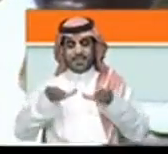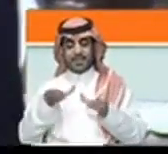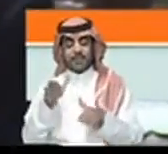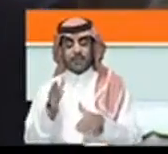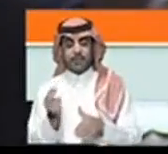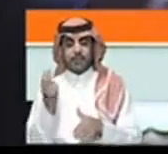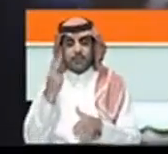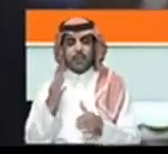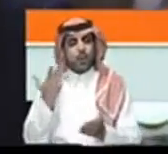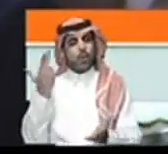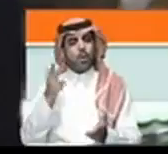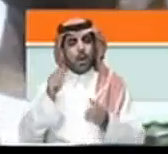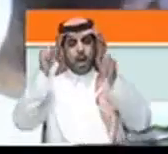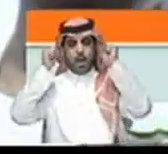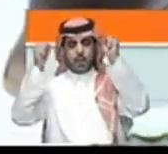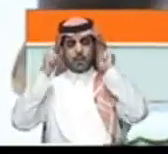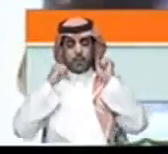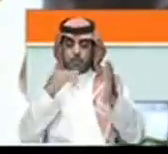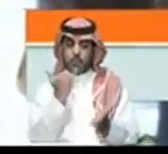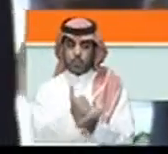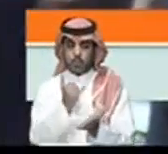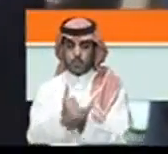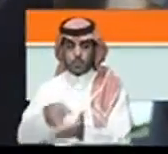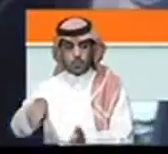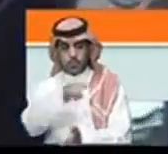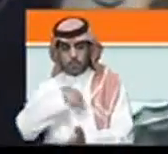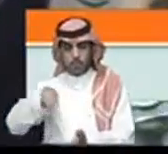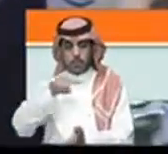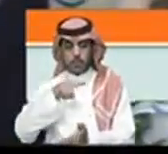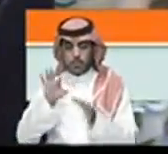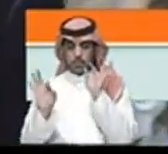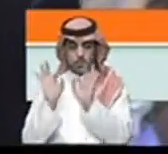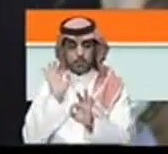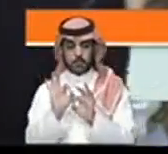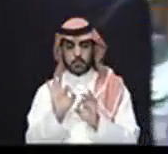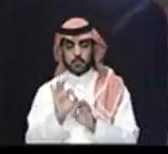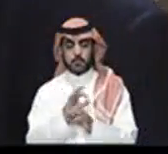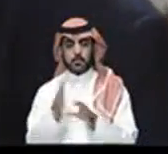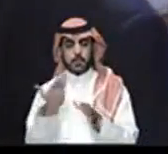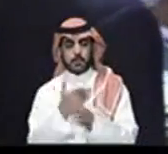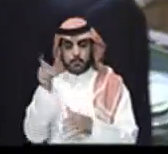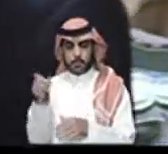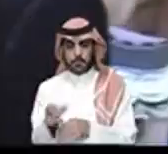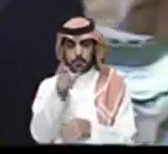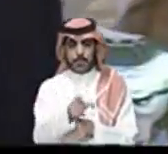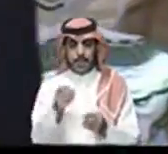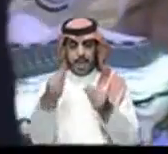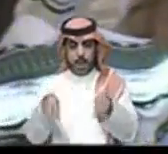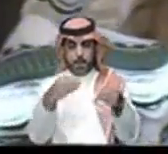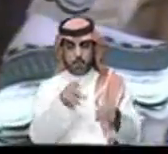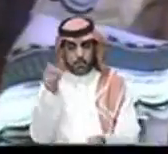حذر قاده الاحتجاجات من مسؤوليه اي تدمير او ضرر من قبل من وصفهم بالمخربين